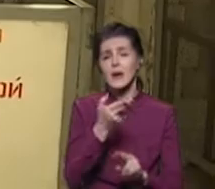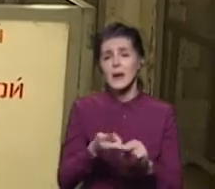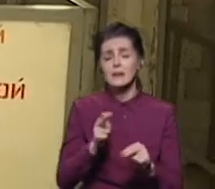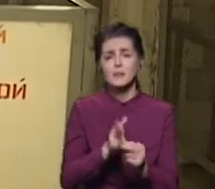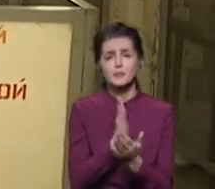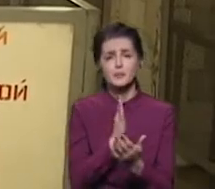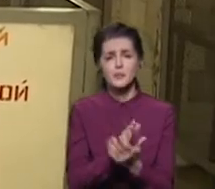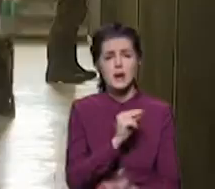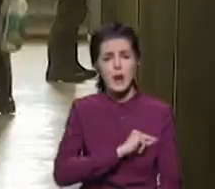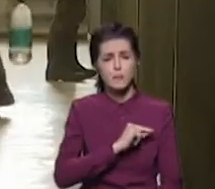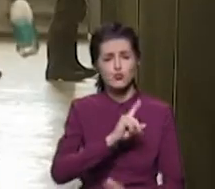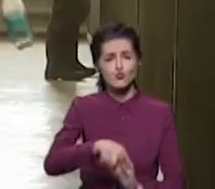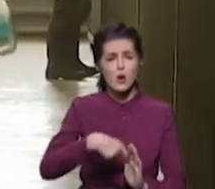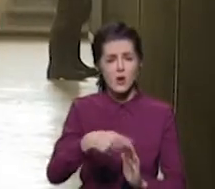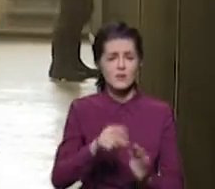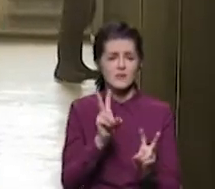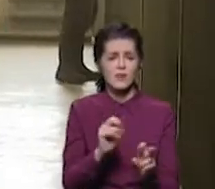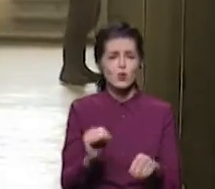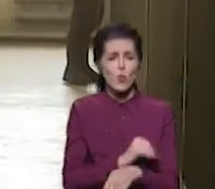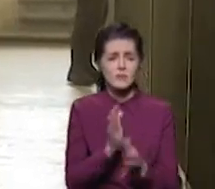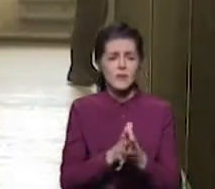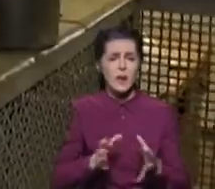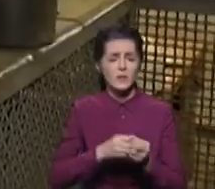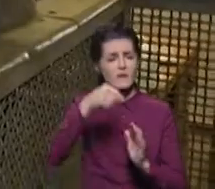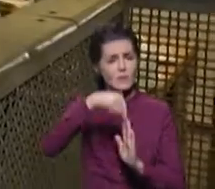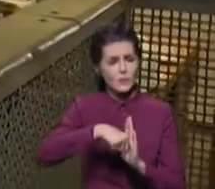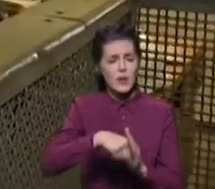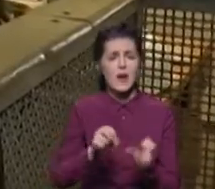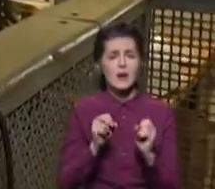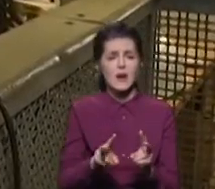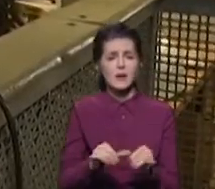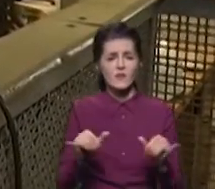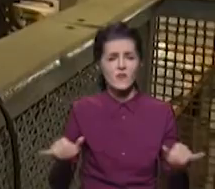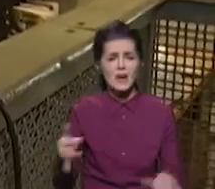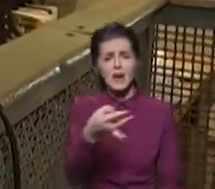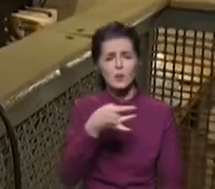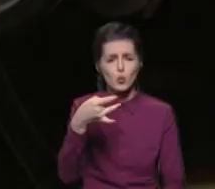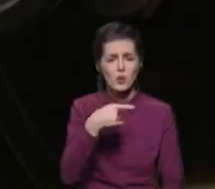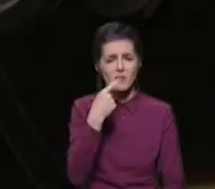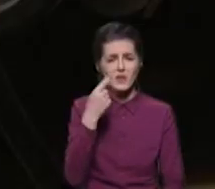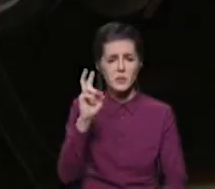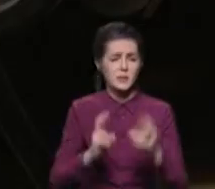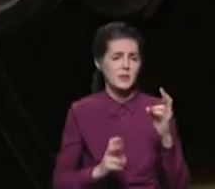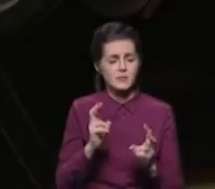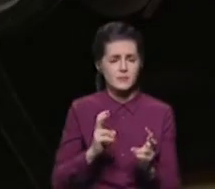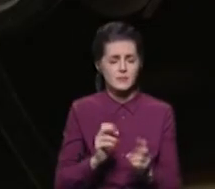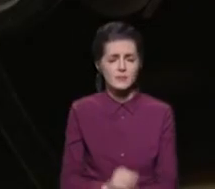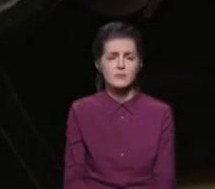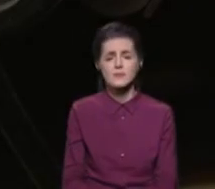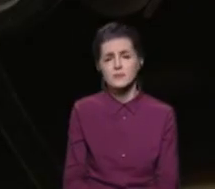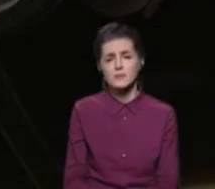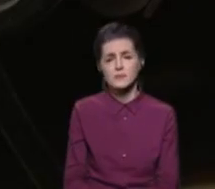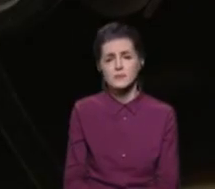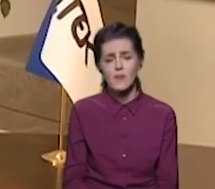работы шахты зависит добробут родин, працівників, а також те, як розвиватиметься регіон, кажуть на підприємстві. Что